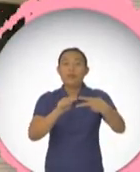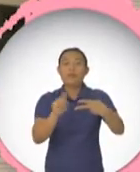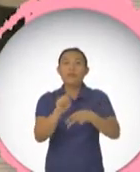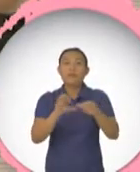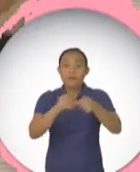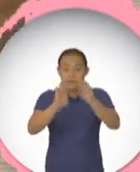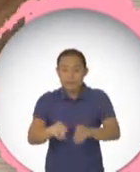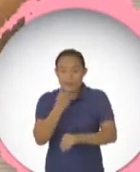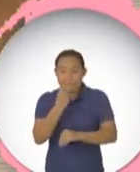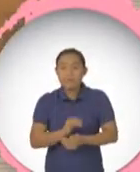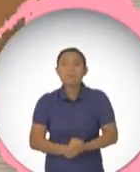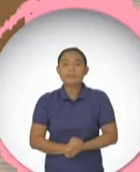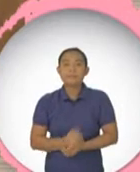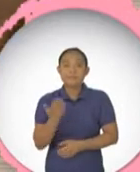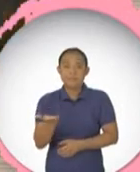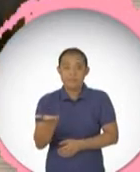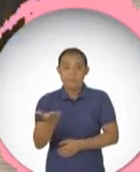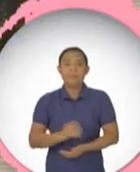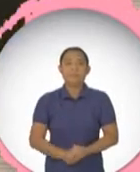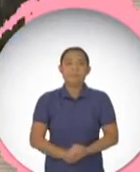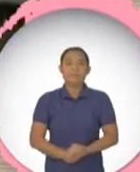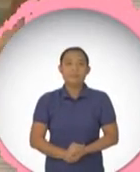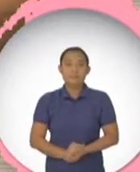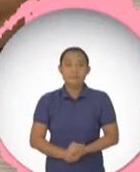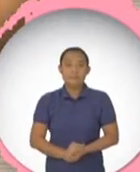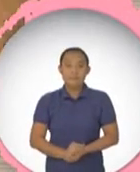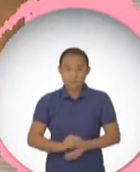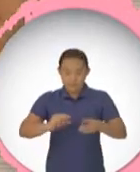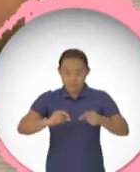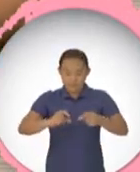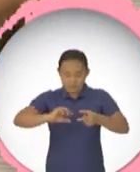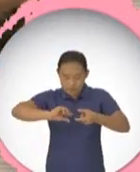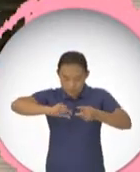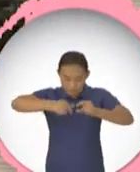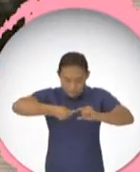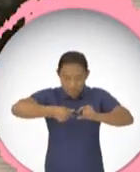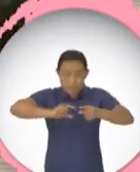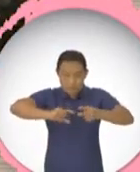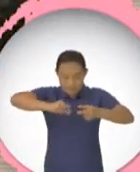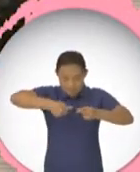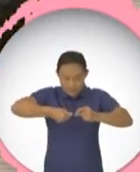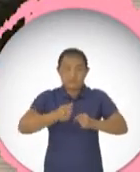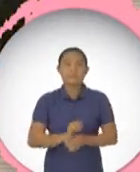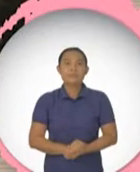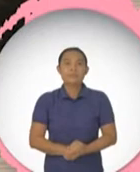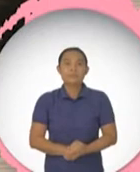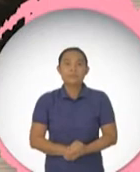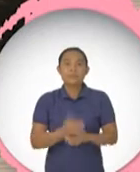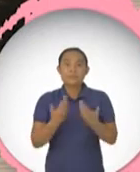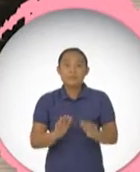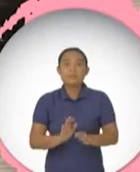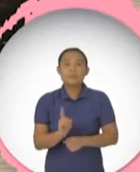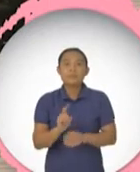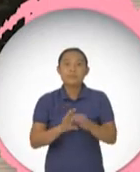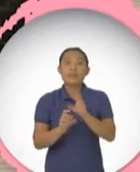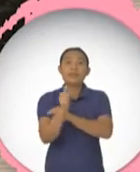บบนี้กับแบบบิดก็คือบิดลักษณะแบบนี้ค่ะจนกลับให้น้ำตาลมันอยู่ด้านบนนะคะแต่รูปร่างนี้เนี่ยมี